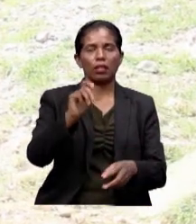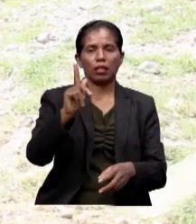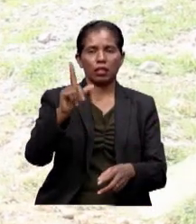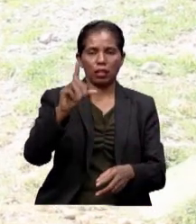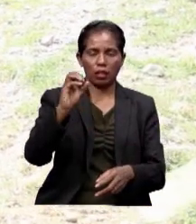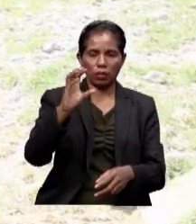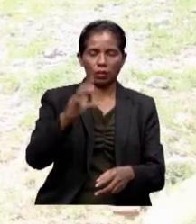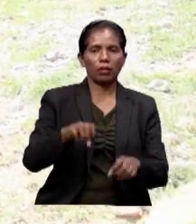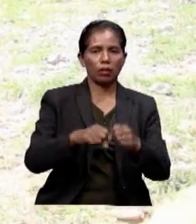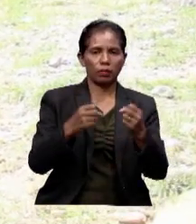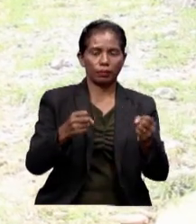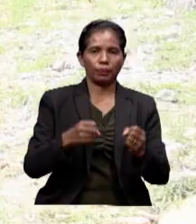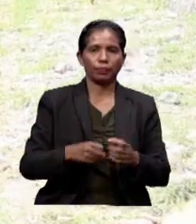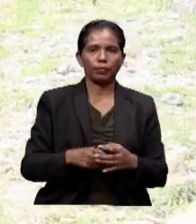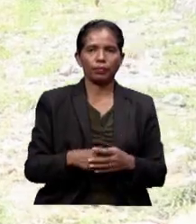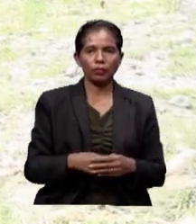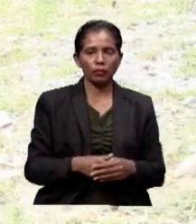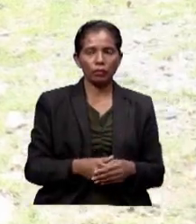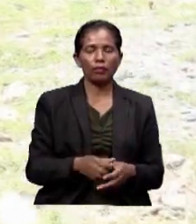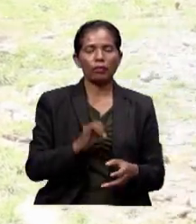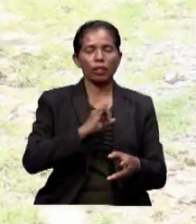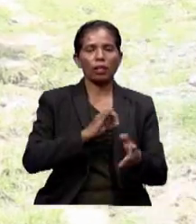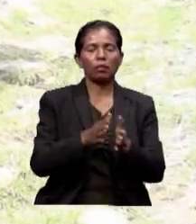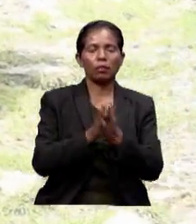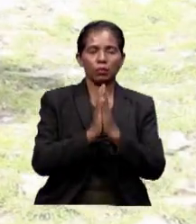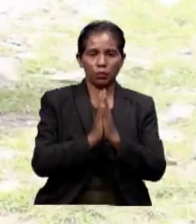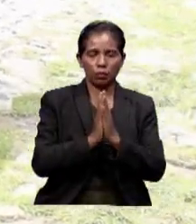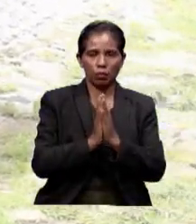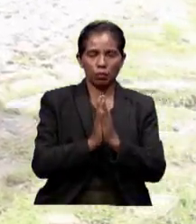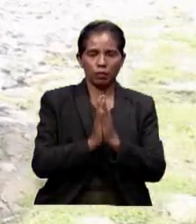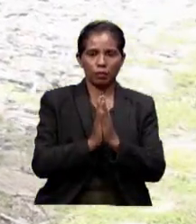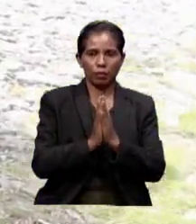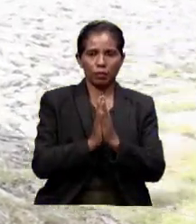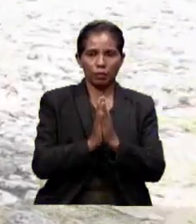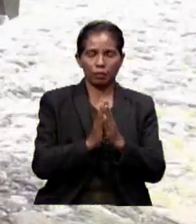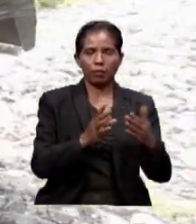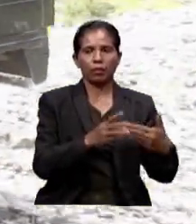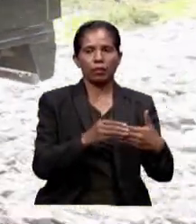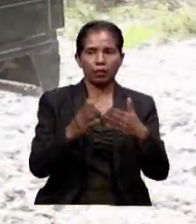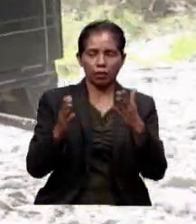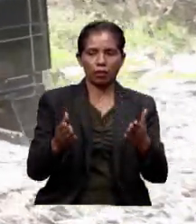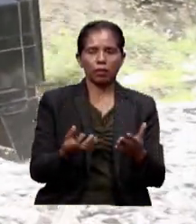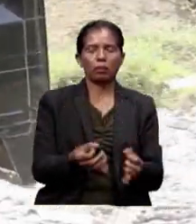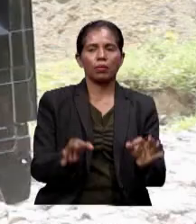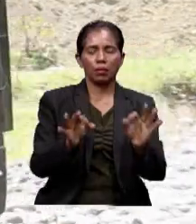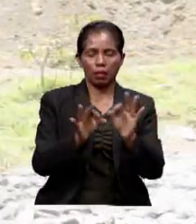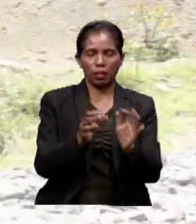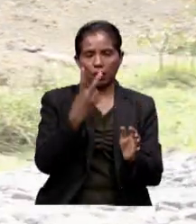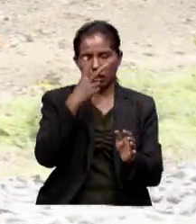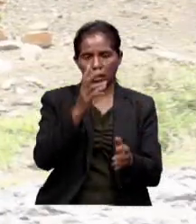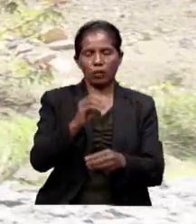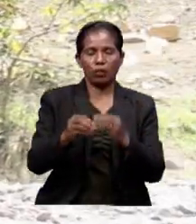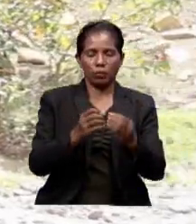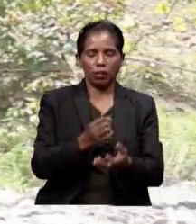atliu ai dane maka au usuba kuna insira ting important di leo istra dia ne tamba ami